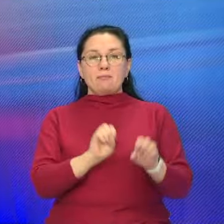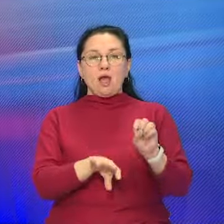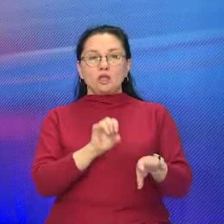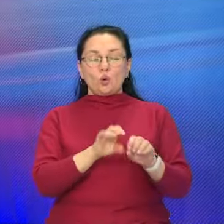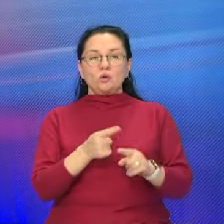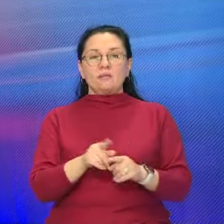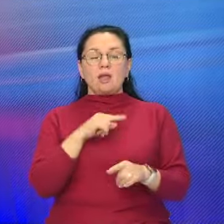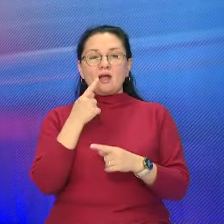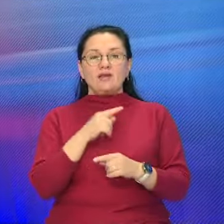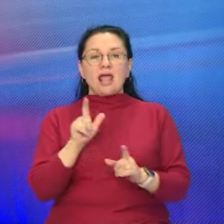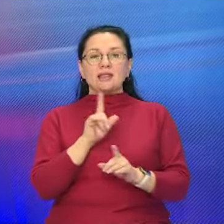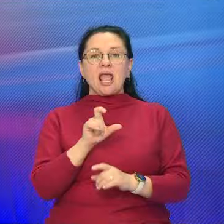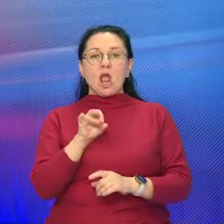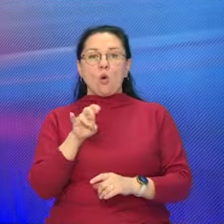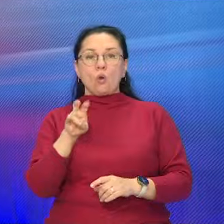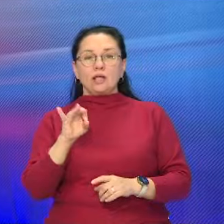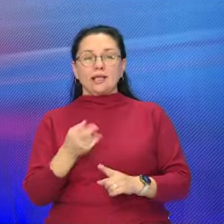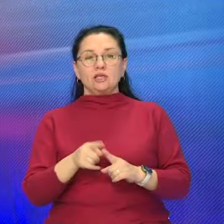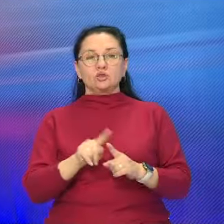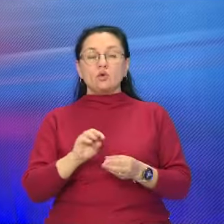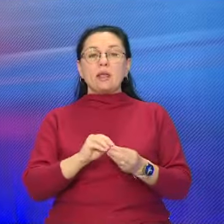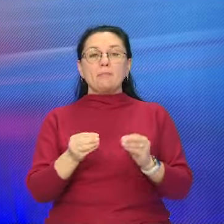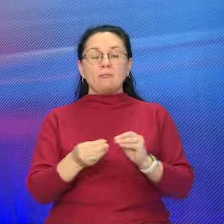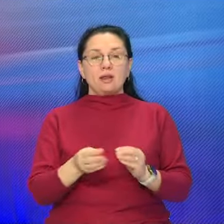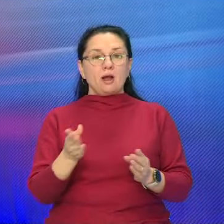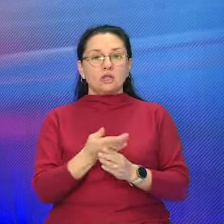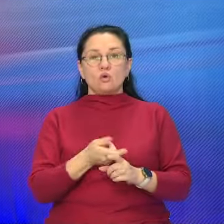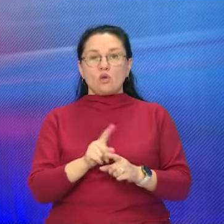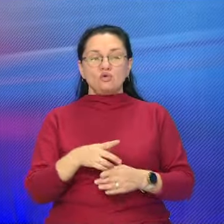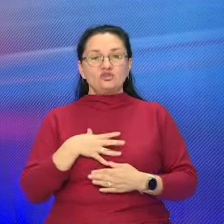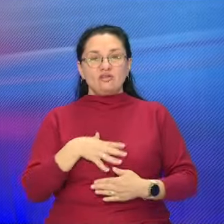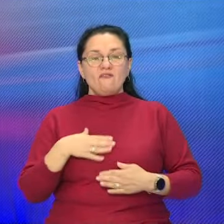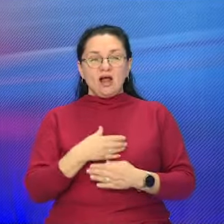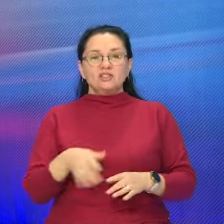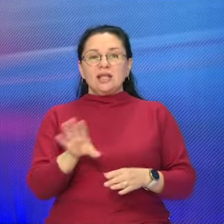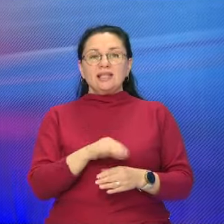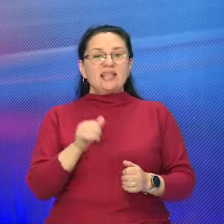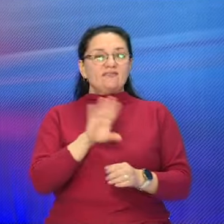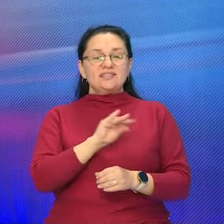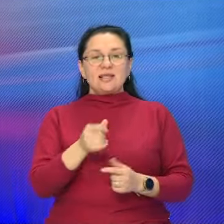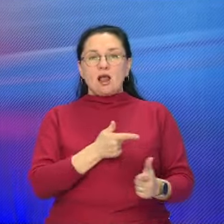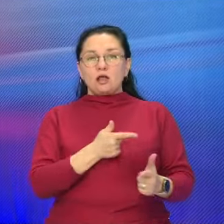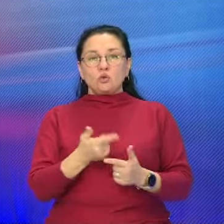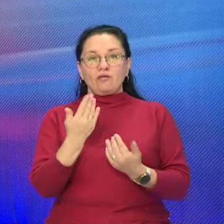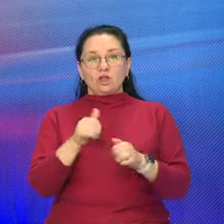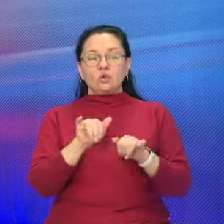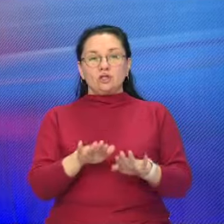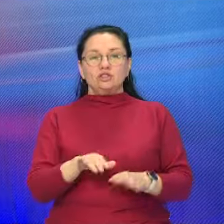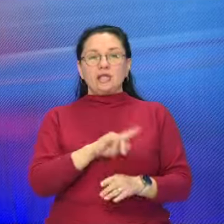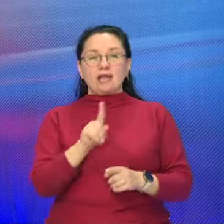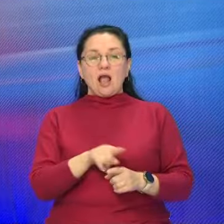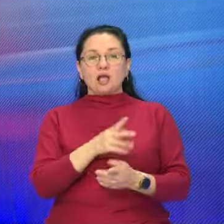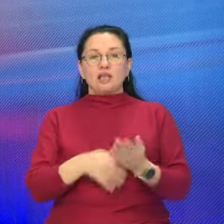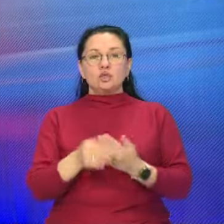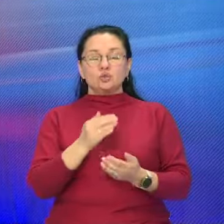экологи, для принимания проблема, якая по-ранейшему стоит востро. Не усе и не усюды, покуль готовы ее вырашать. Як выник, за